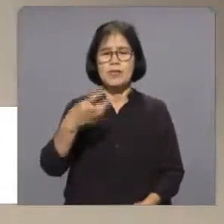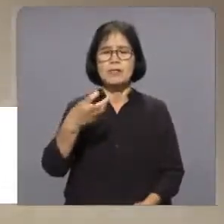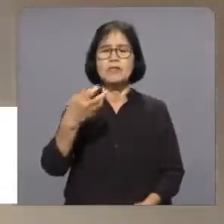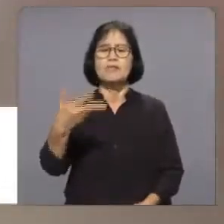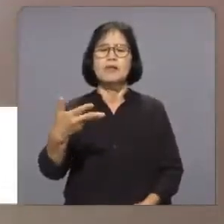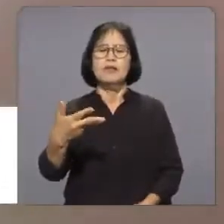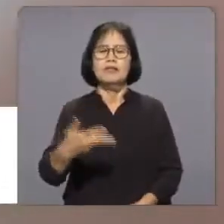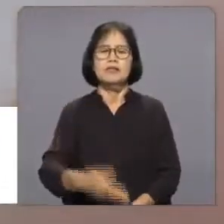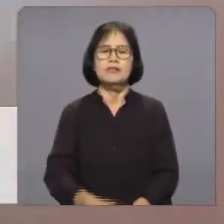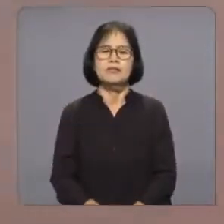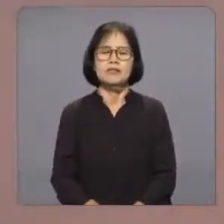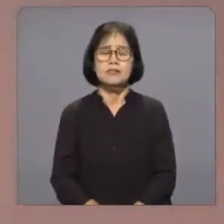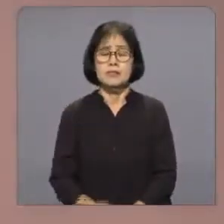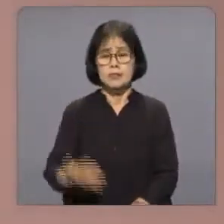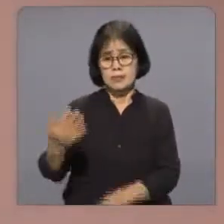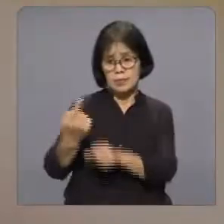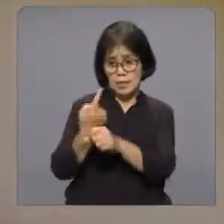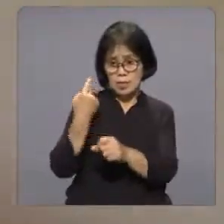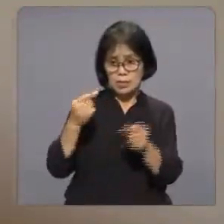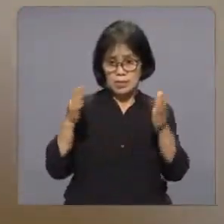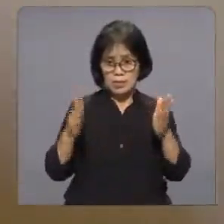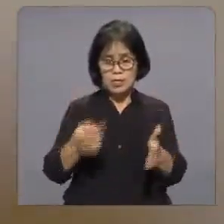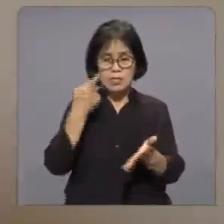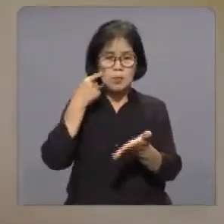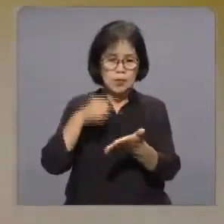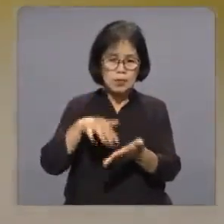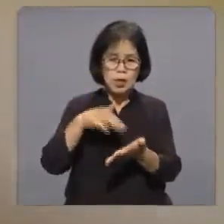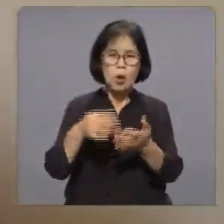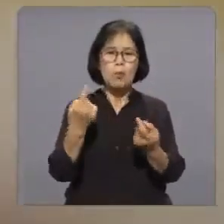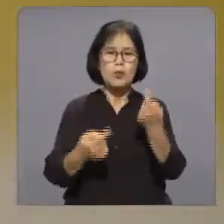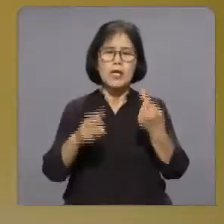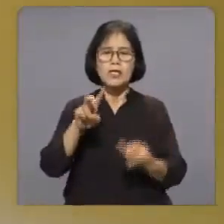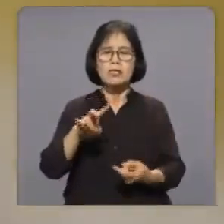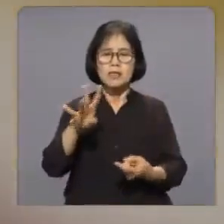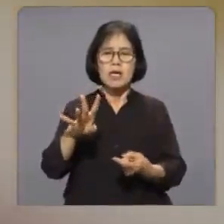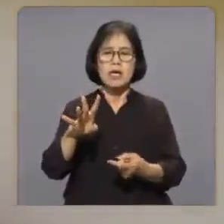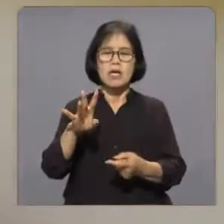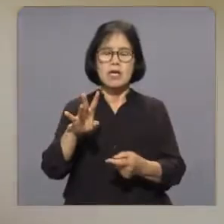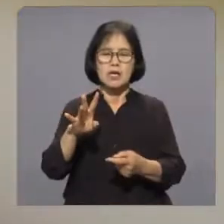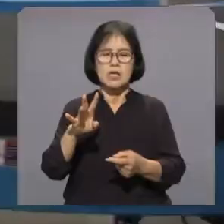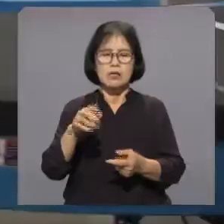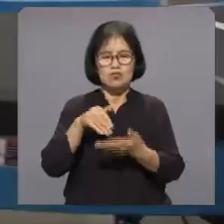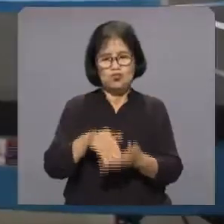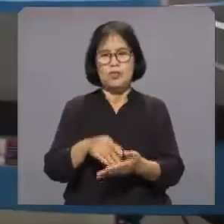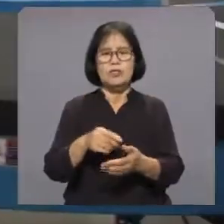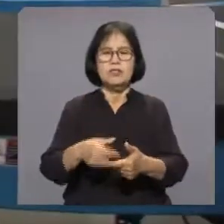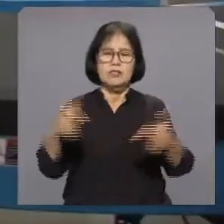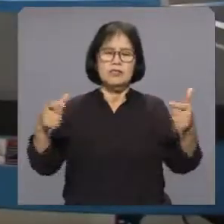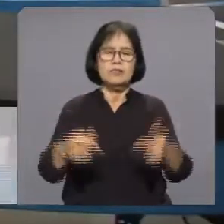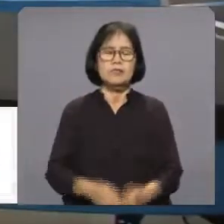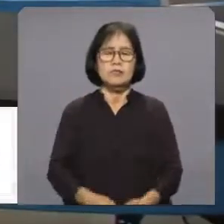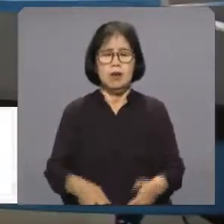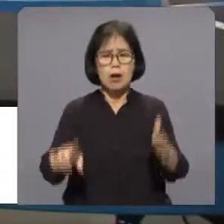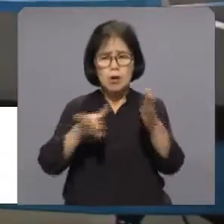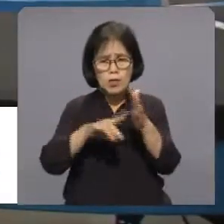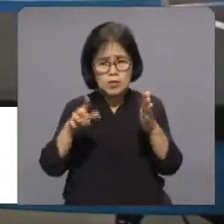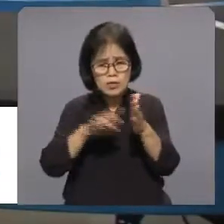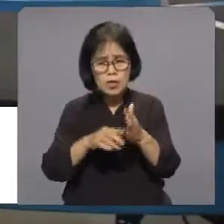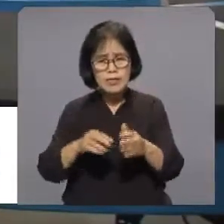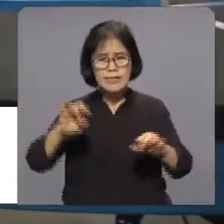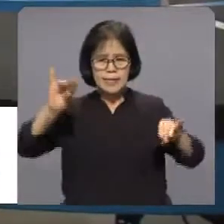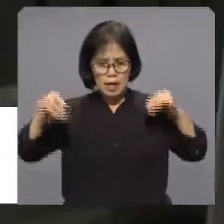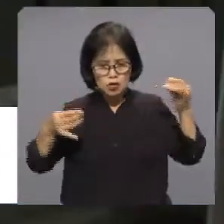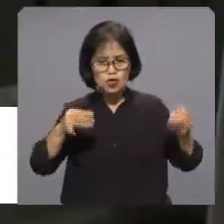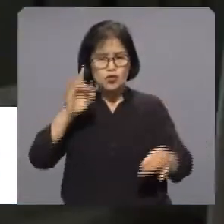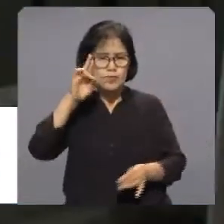상당. 지난해 같은 기간에 적발된 양보다 24kg 더 늘어났습니다. 관세청은 태국과 미국